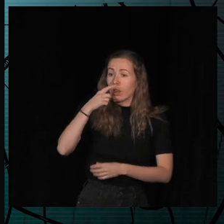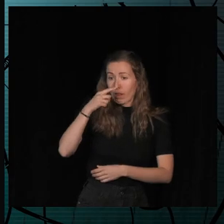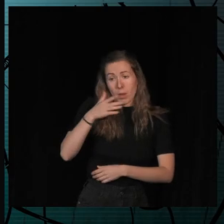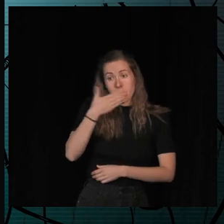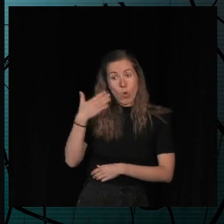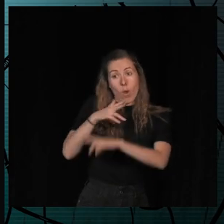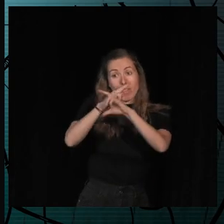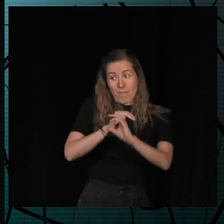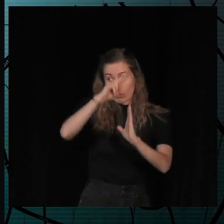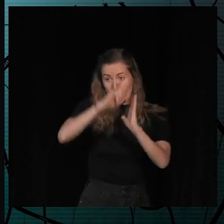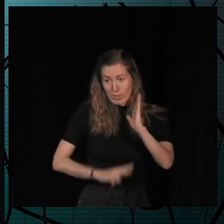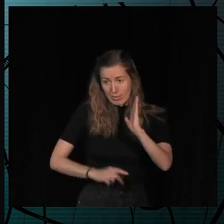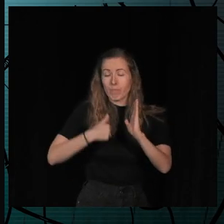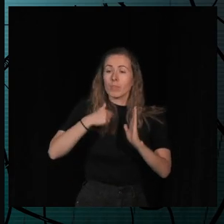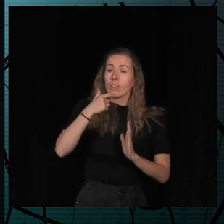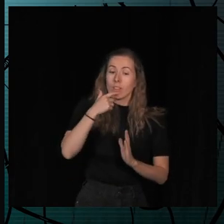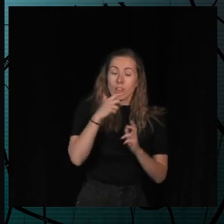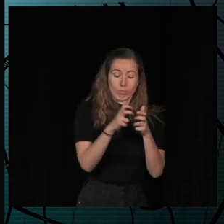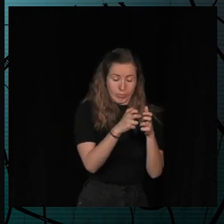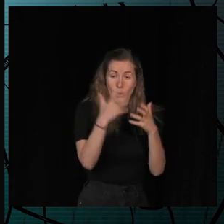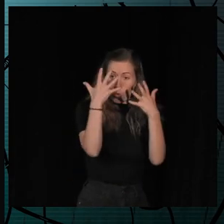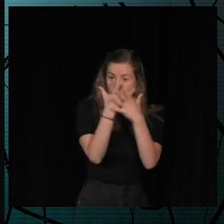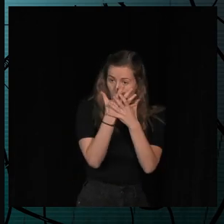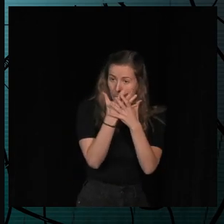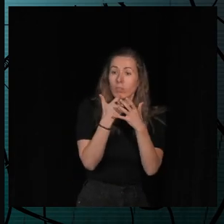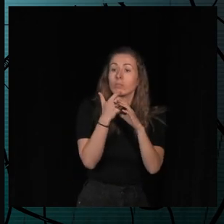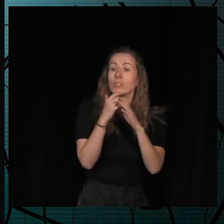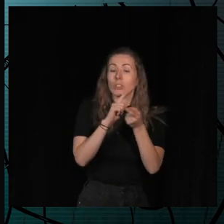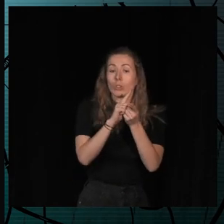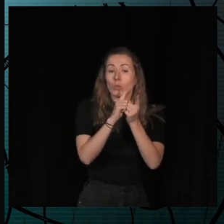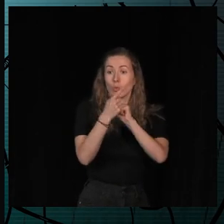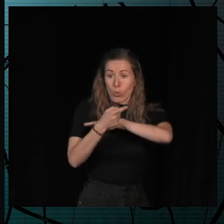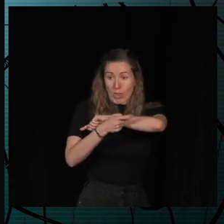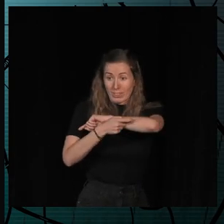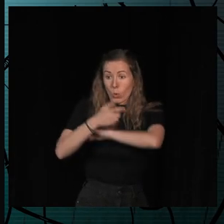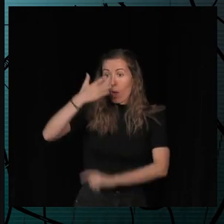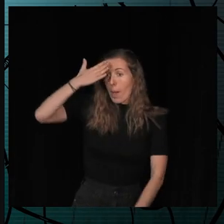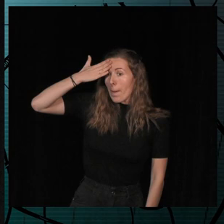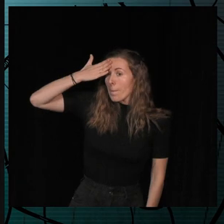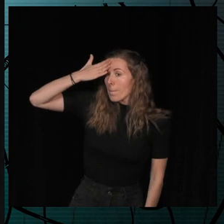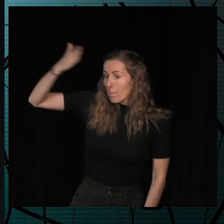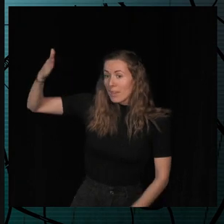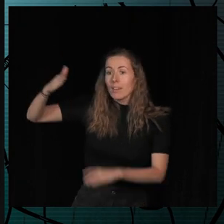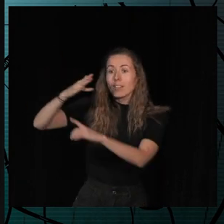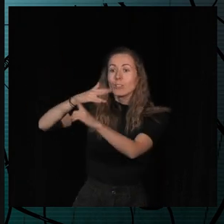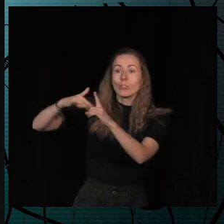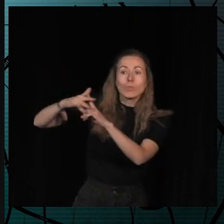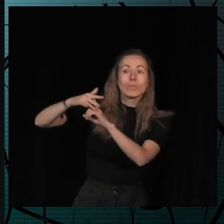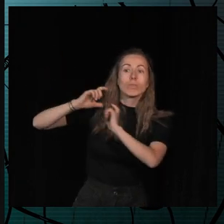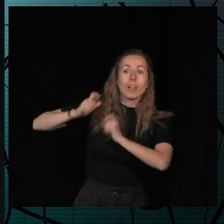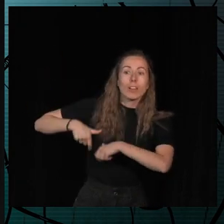c'est gaming disorder troupe du jeu vidéo qui devient une addiction seulement s'il a une désocialisation ou